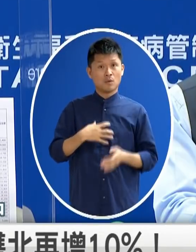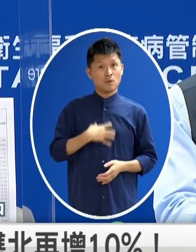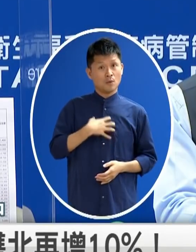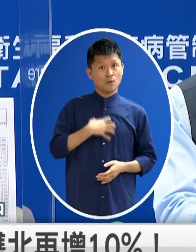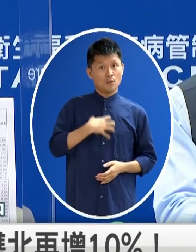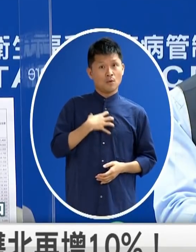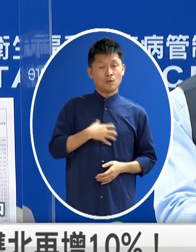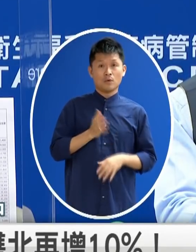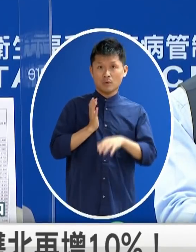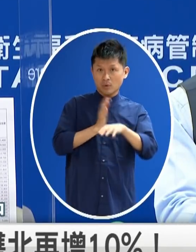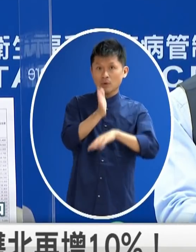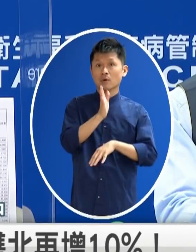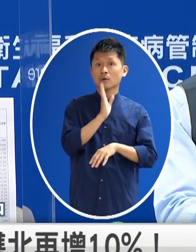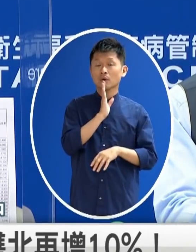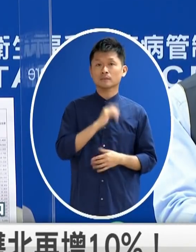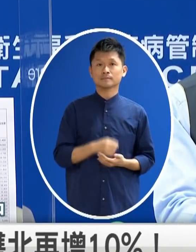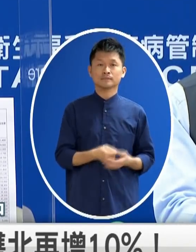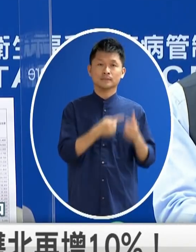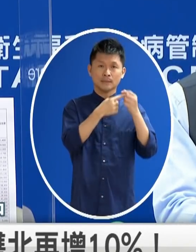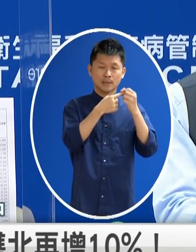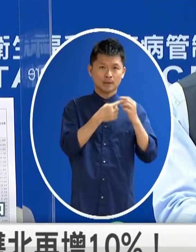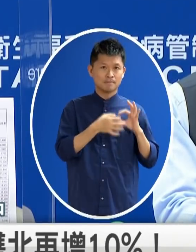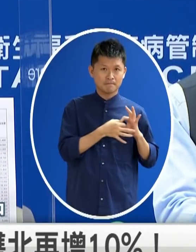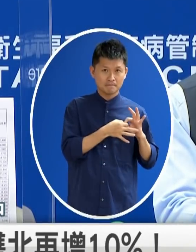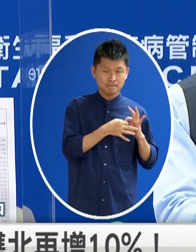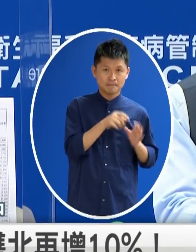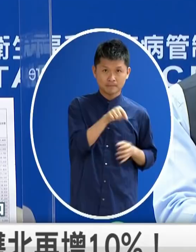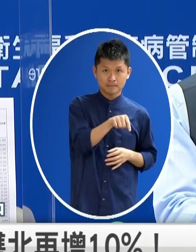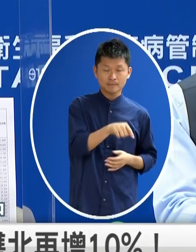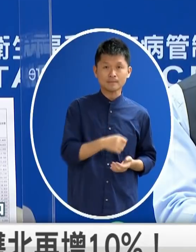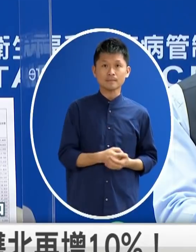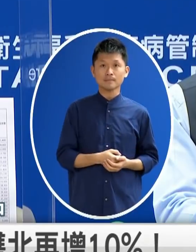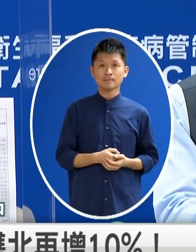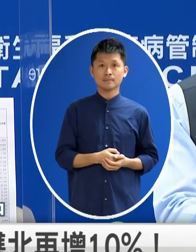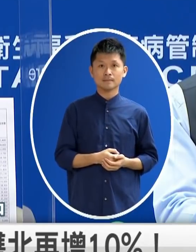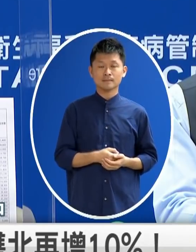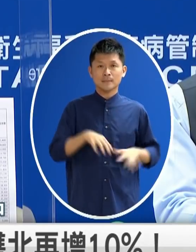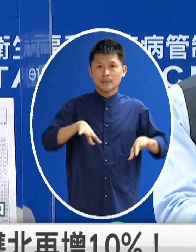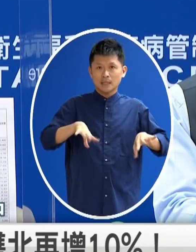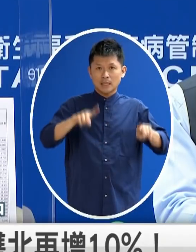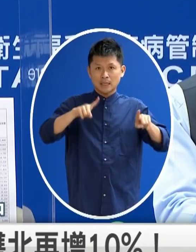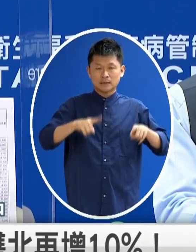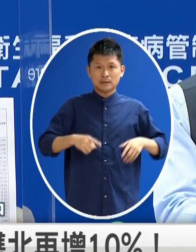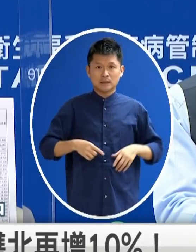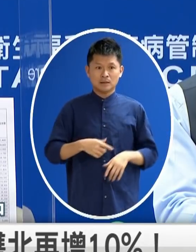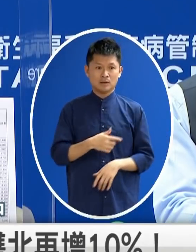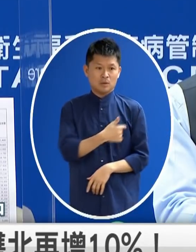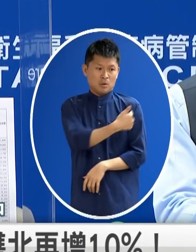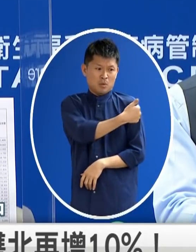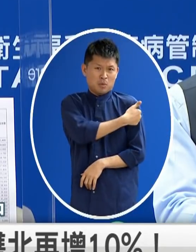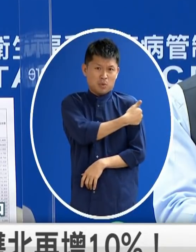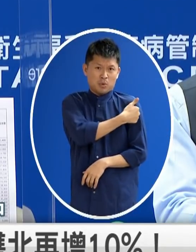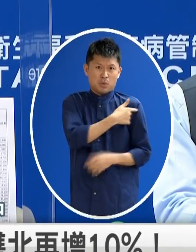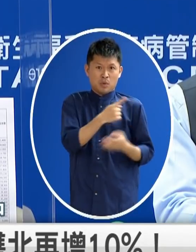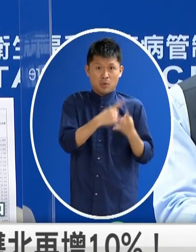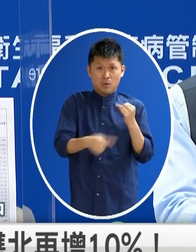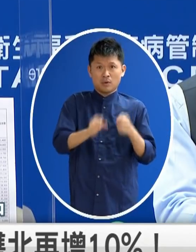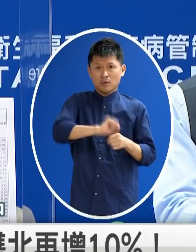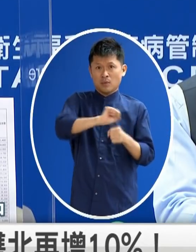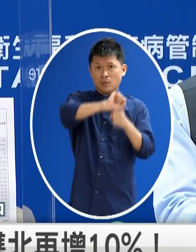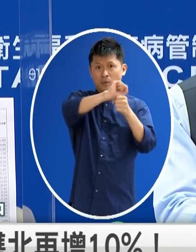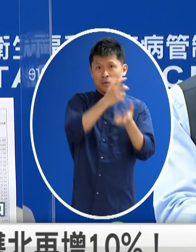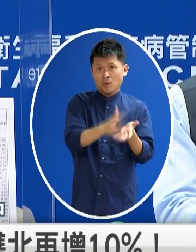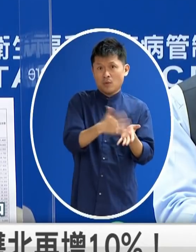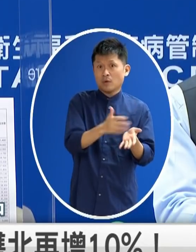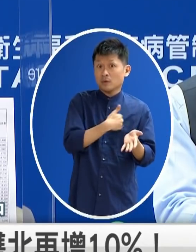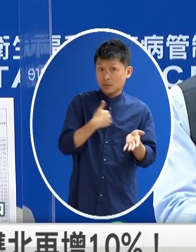超过不少。那这个是第一个让我们高兴，就是说在这样的一个情况，一开始就能达到这个量。那换句话说，日